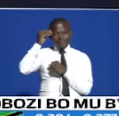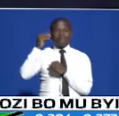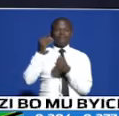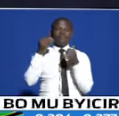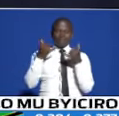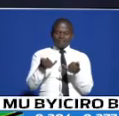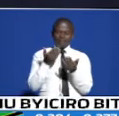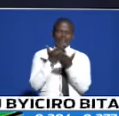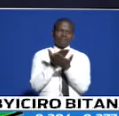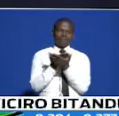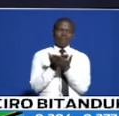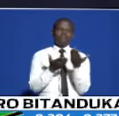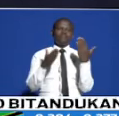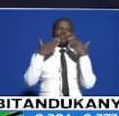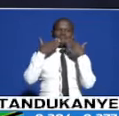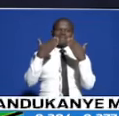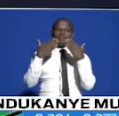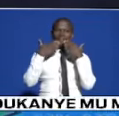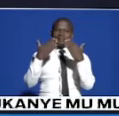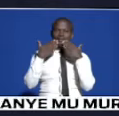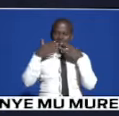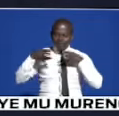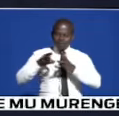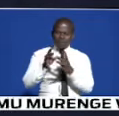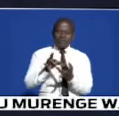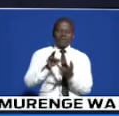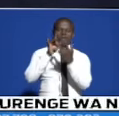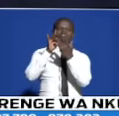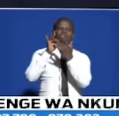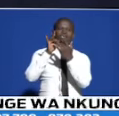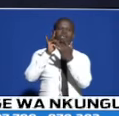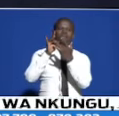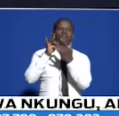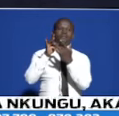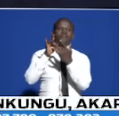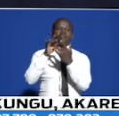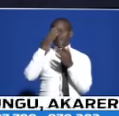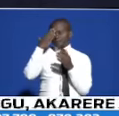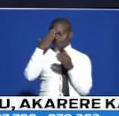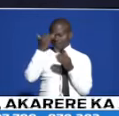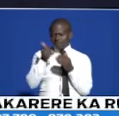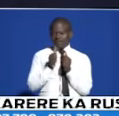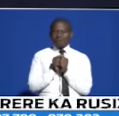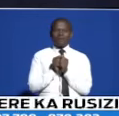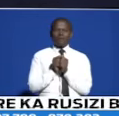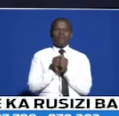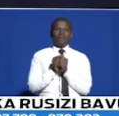Nagira ngo mushimire ku buryo bw'umwihariko kubera ko